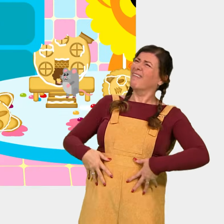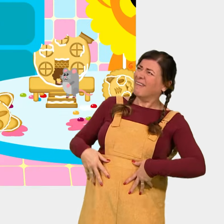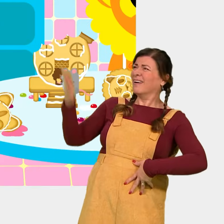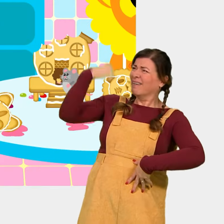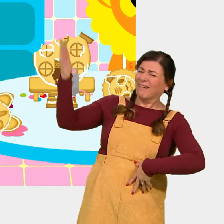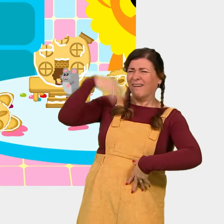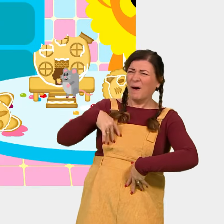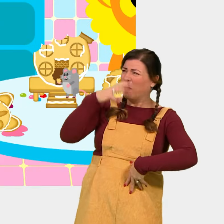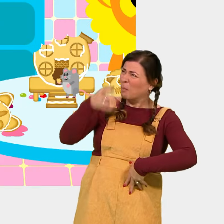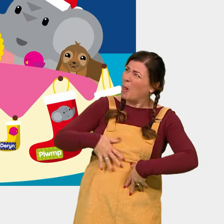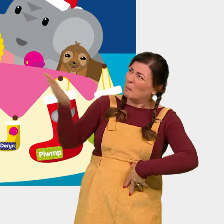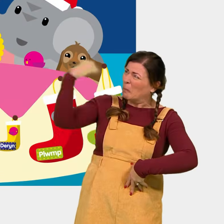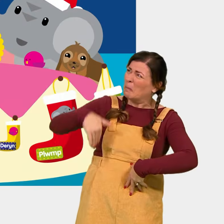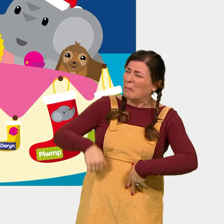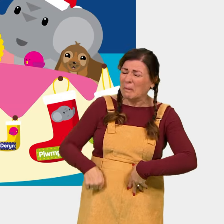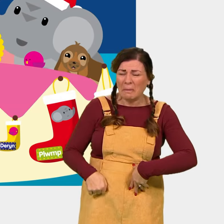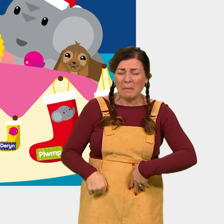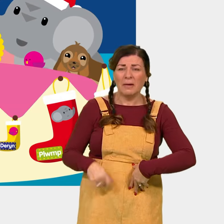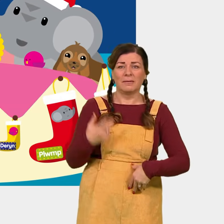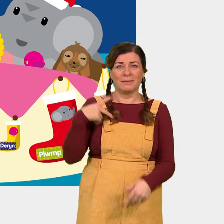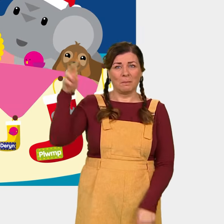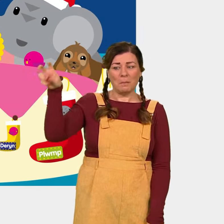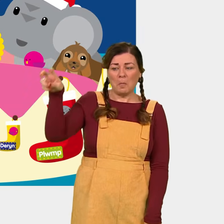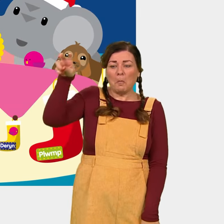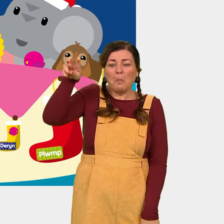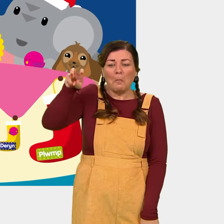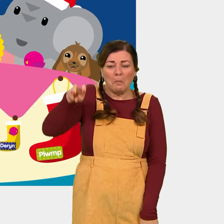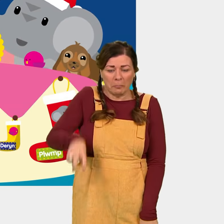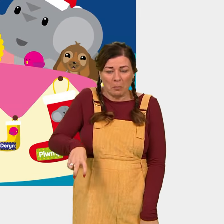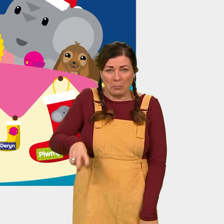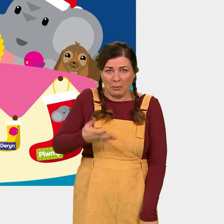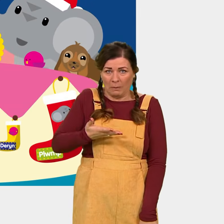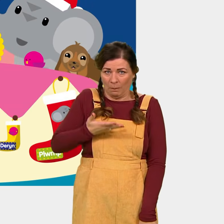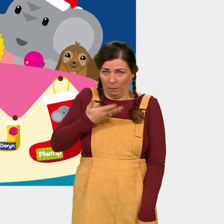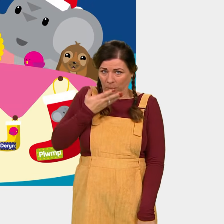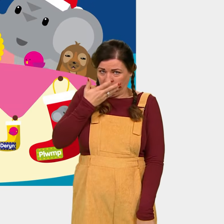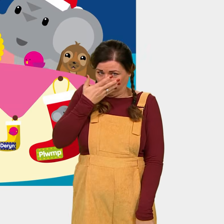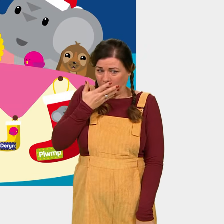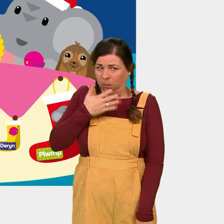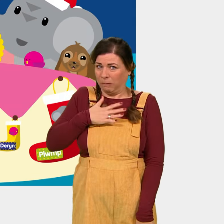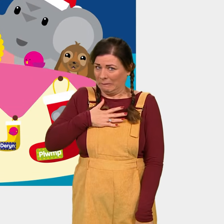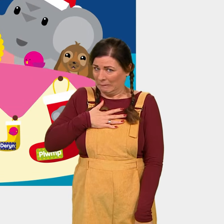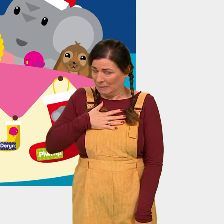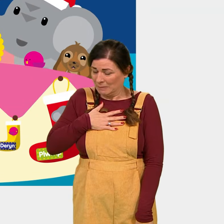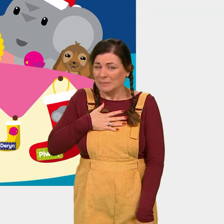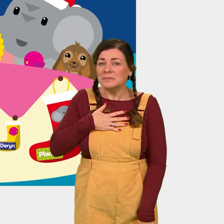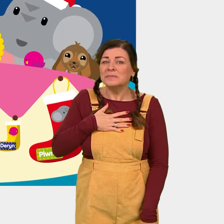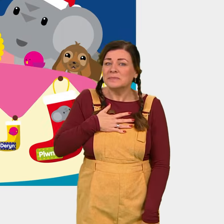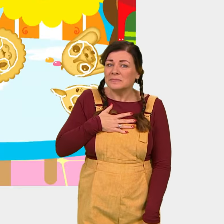Plwmp, medde Bolgi. A dringodd Plwmp i lawr o ben yr oergell, yn teimlo braidd yn